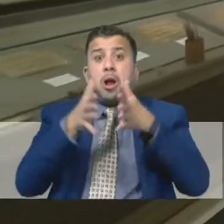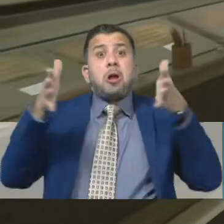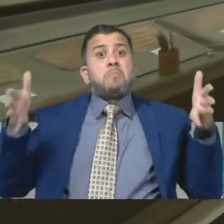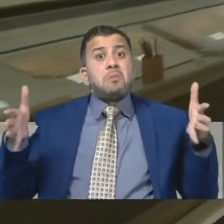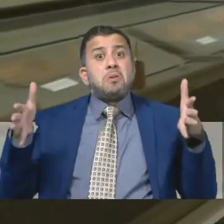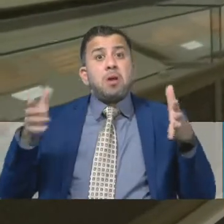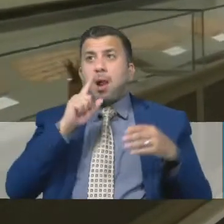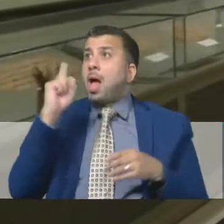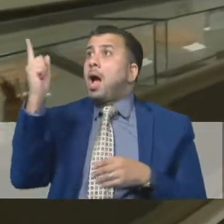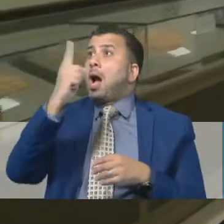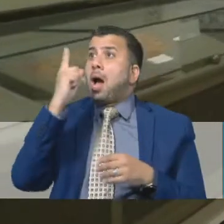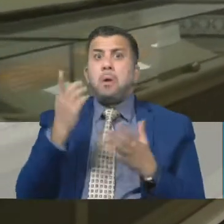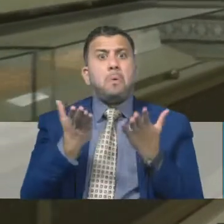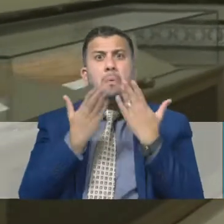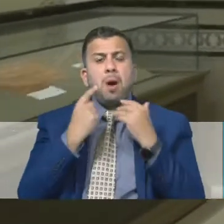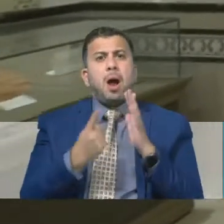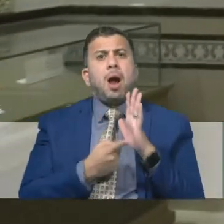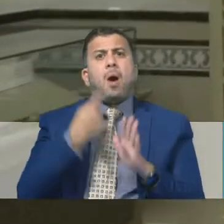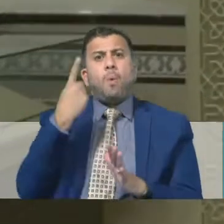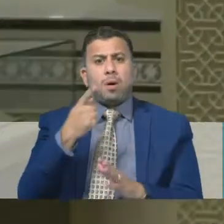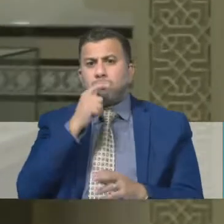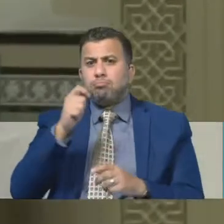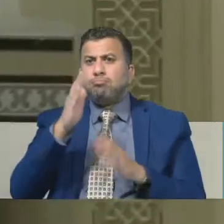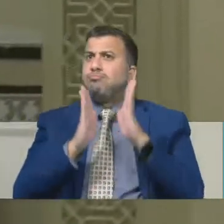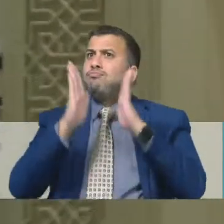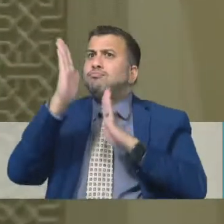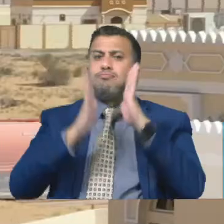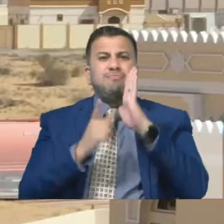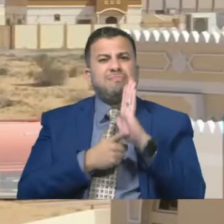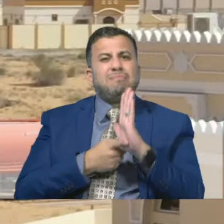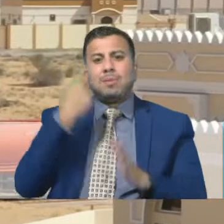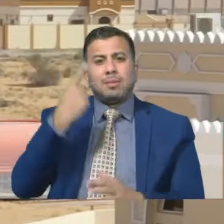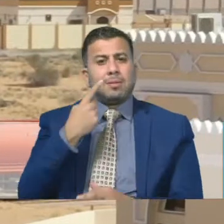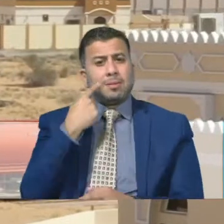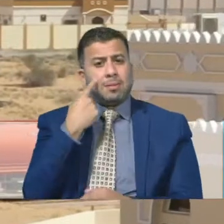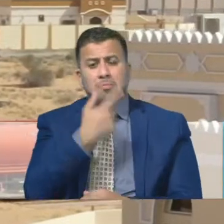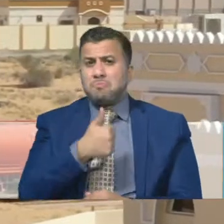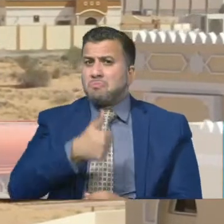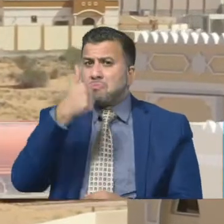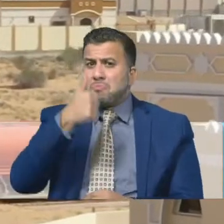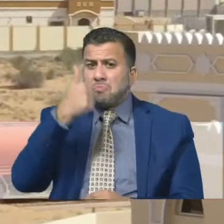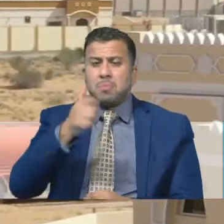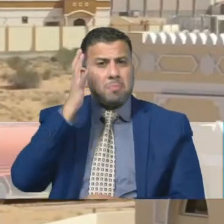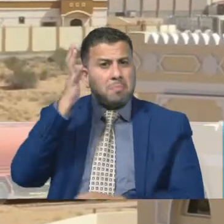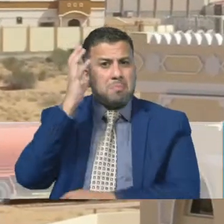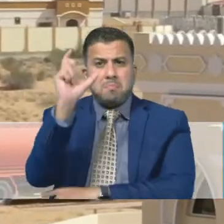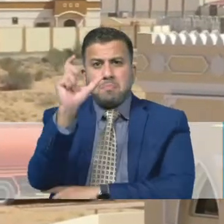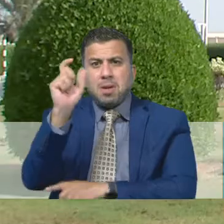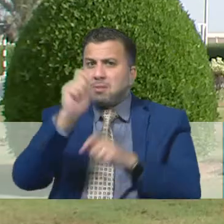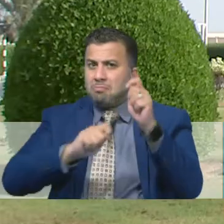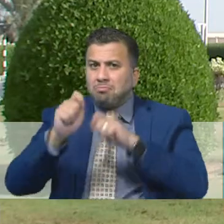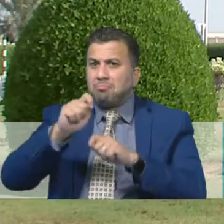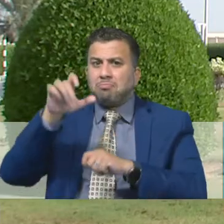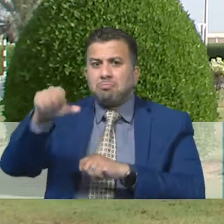على مستوى العالم، ويتميز بطراز عمراني فريد إلى جانب إنجاز عدد من المساجد